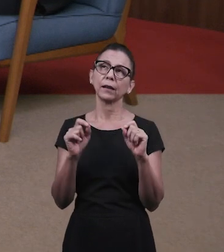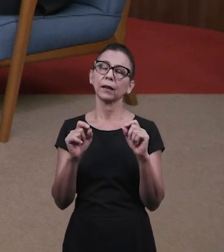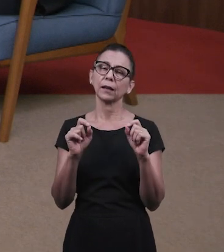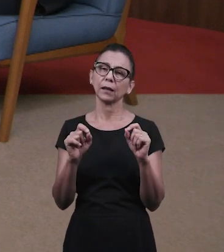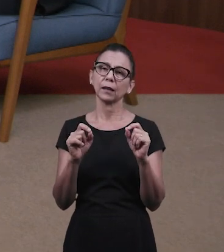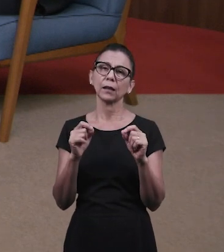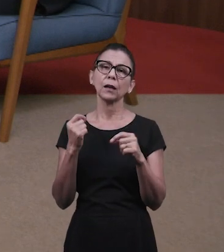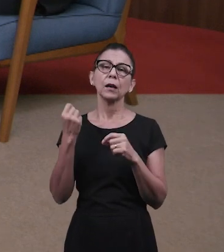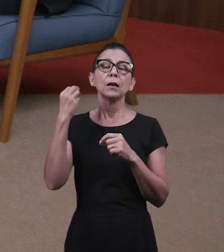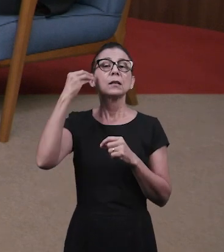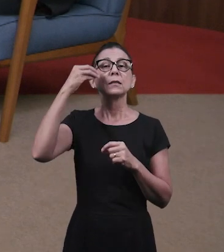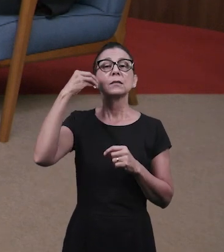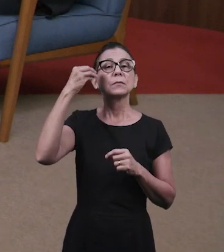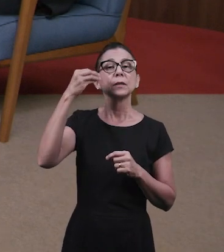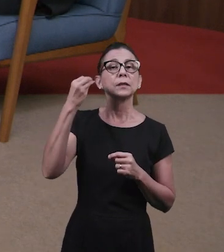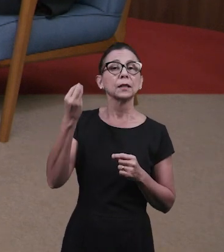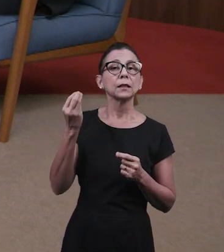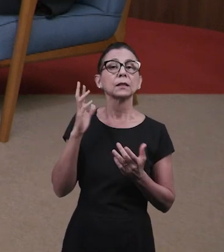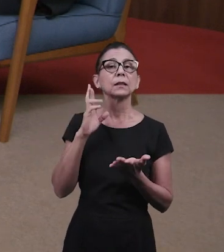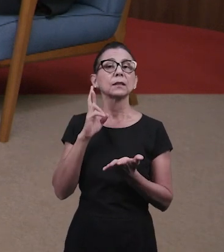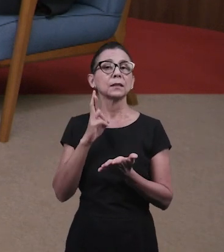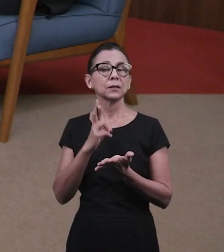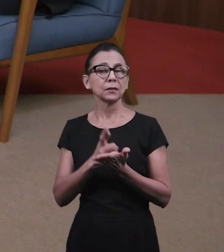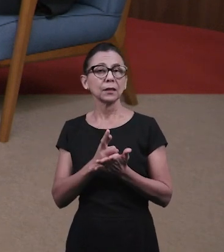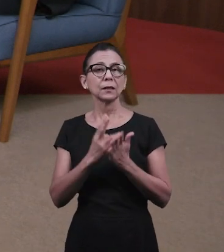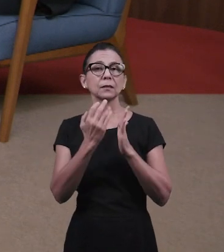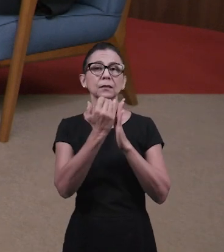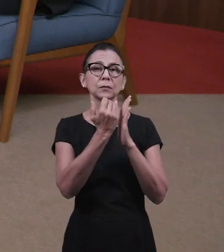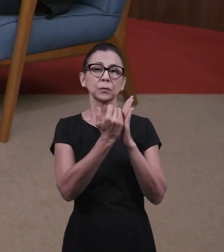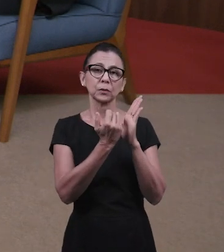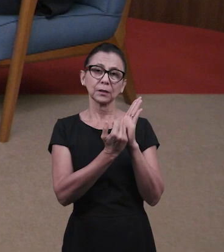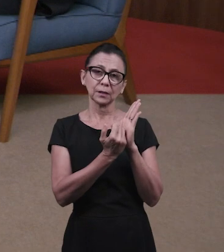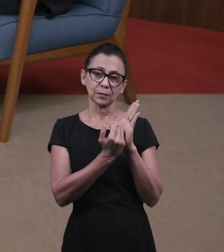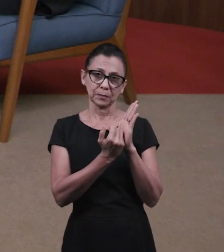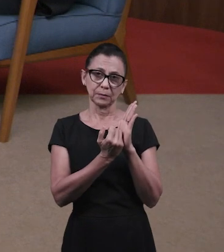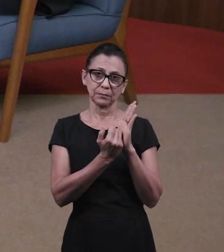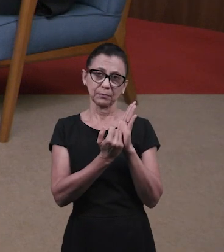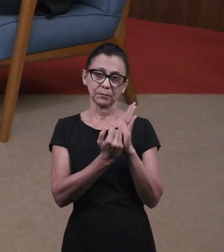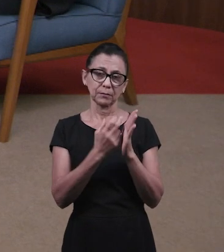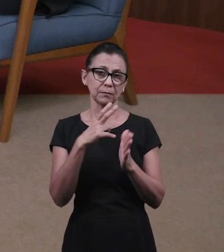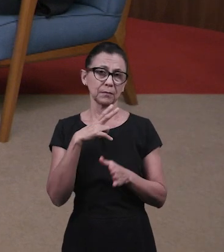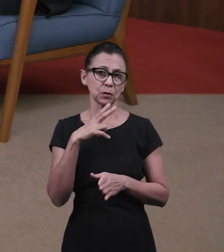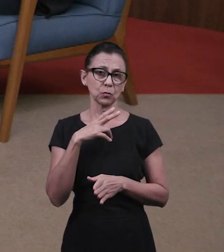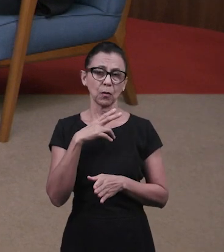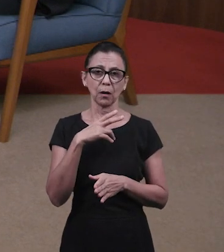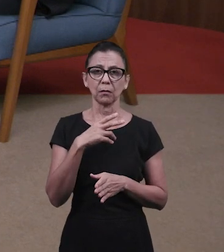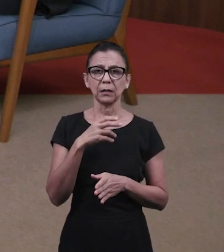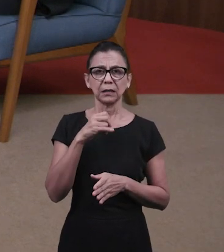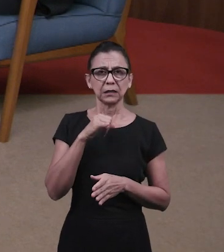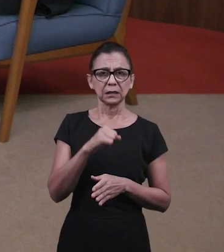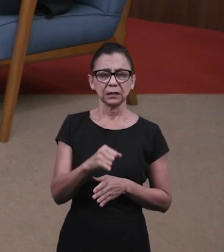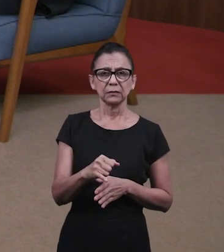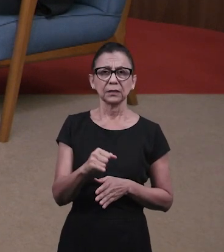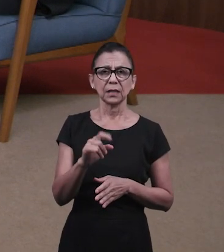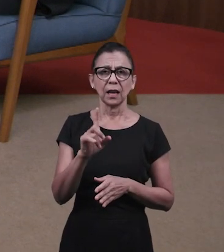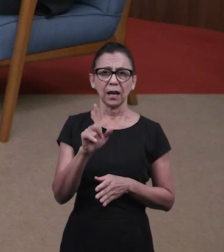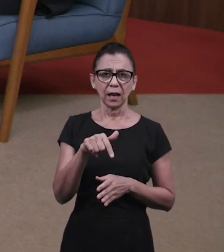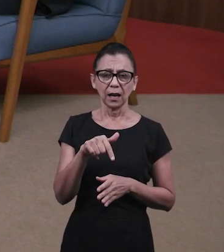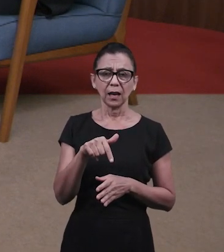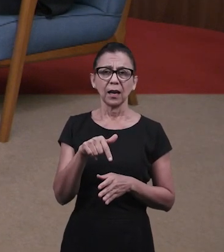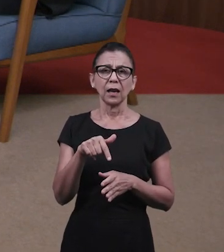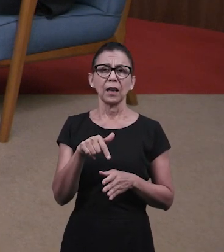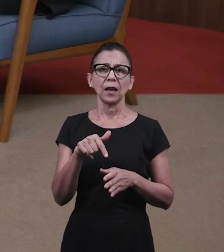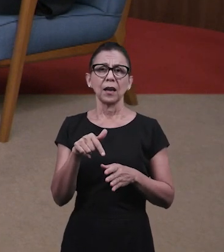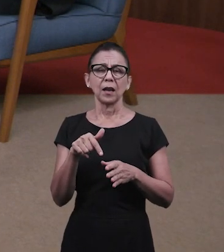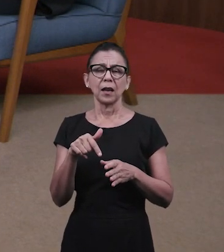parlant de ce que vous avez comme résultat de cette formation de votre vie. Peu importe si vous êtes un membre de l'Église